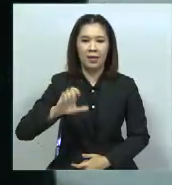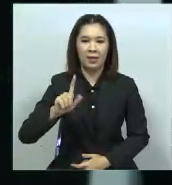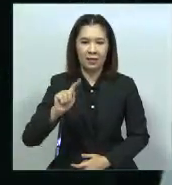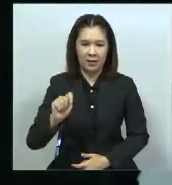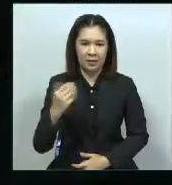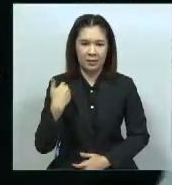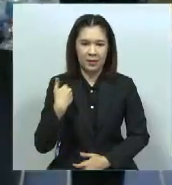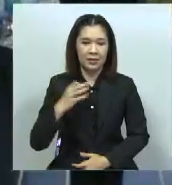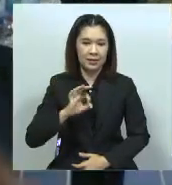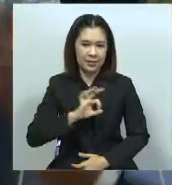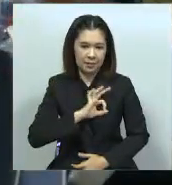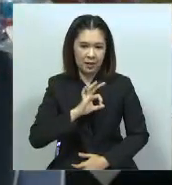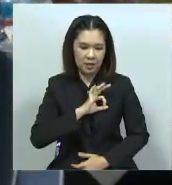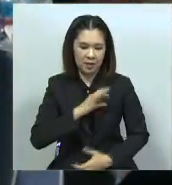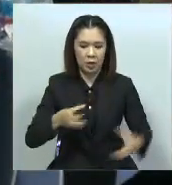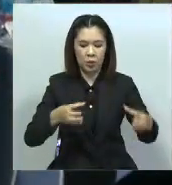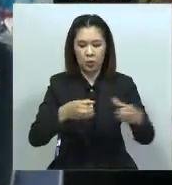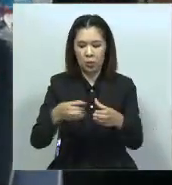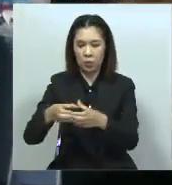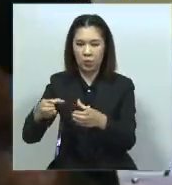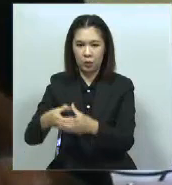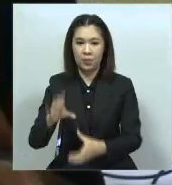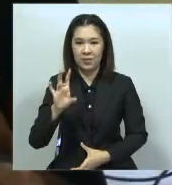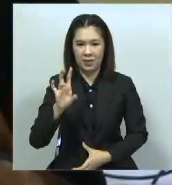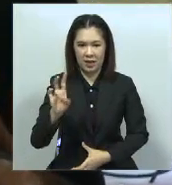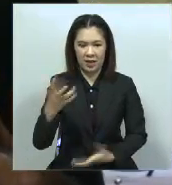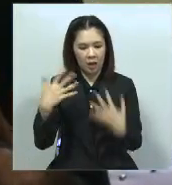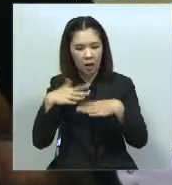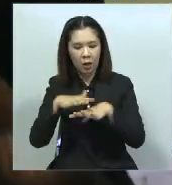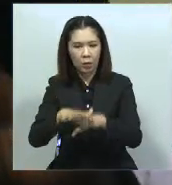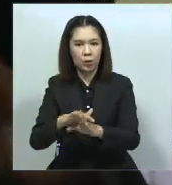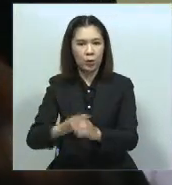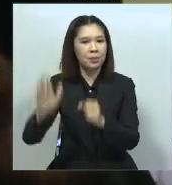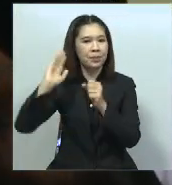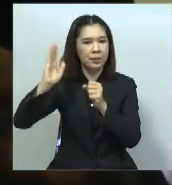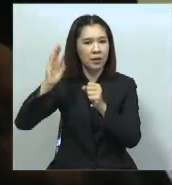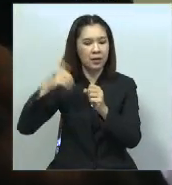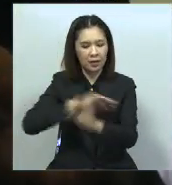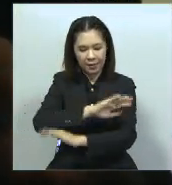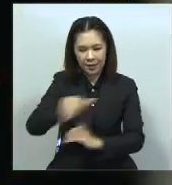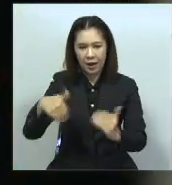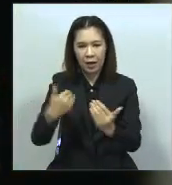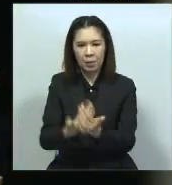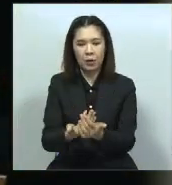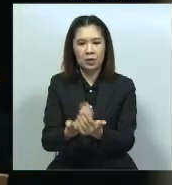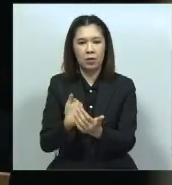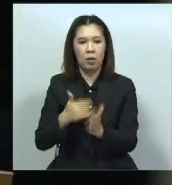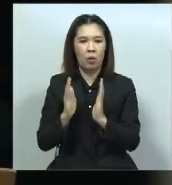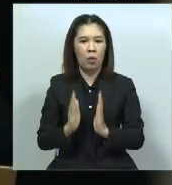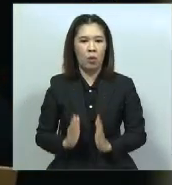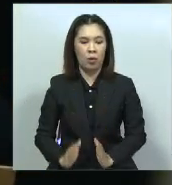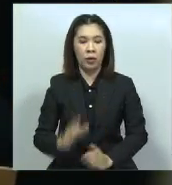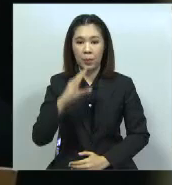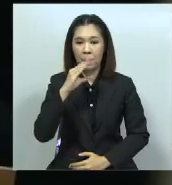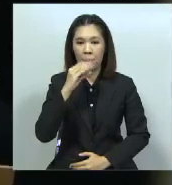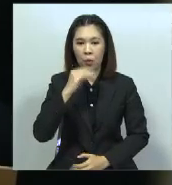นี้ยังมีสมาชิกจาก7พรรคร่วมนะคะที่จะขออภิปรายเช่นเดียวกันรวมแล้วทั้งหมดมีการคาดการณ์ว่าน่าจะมีผู้จะอภิปร